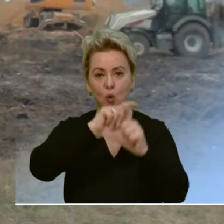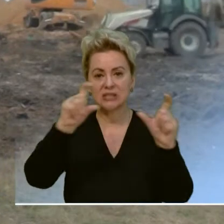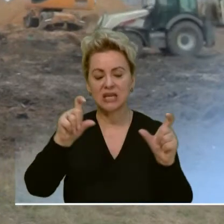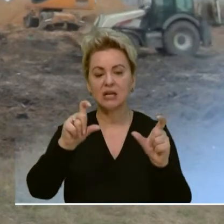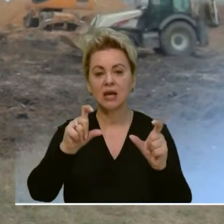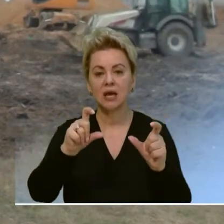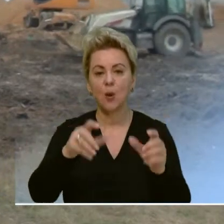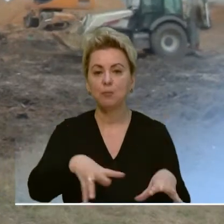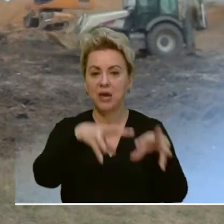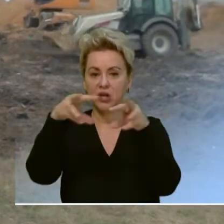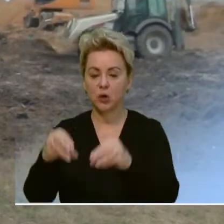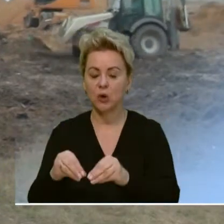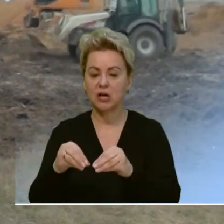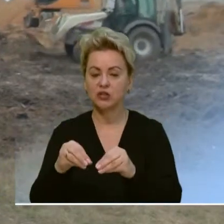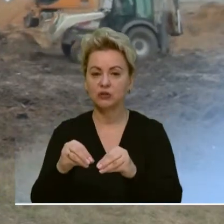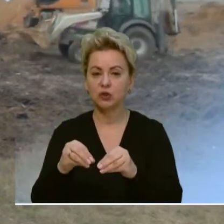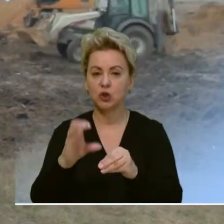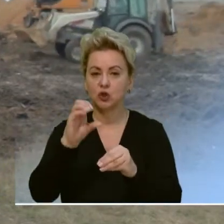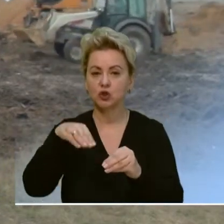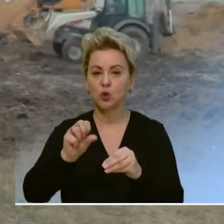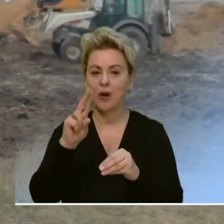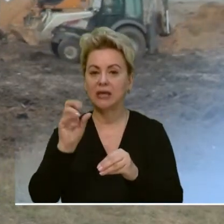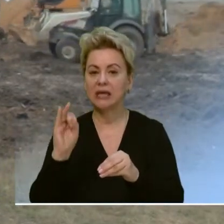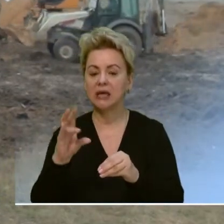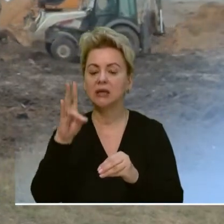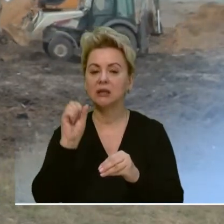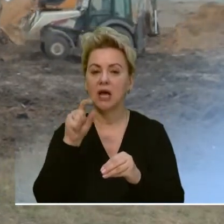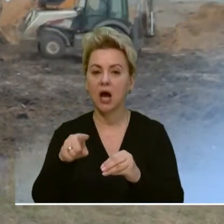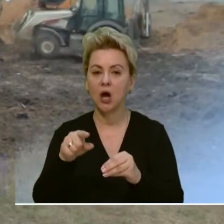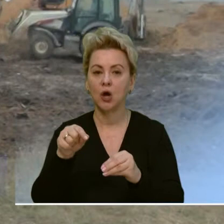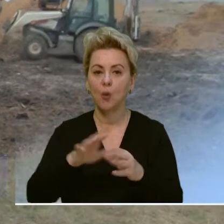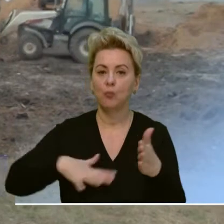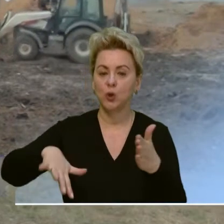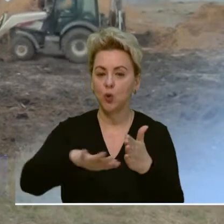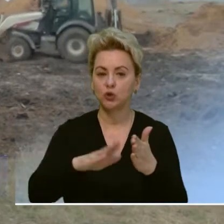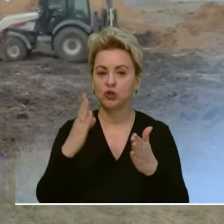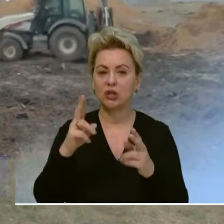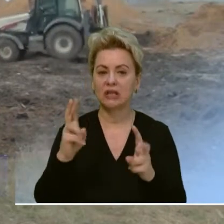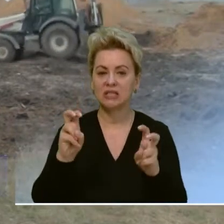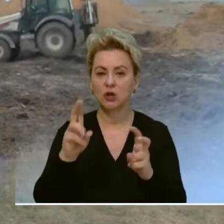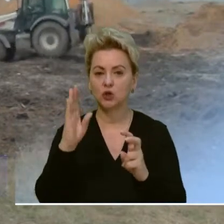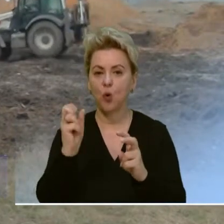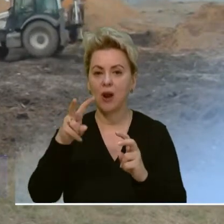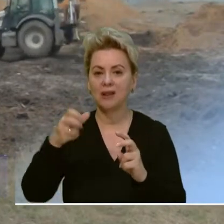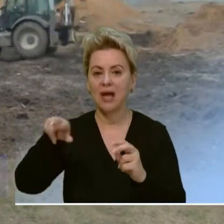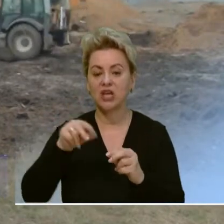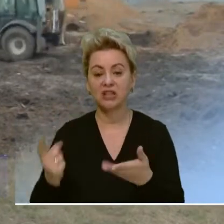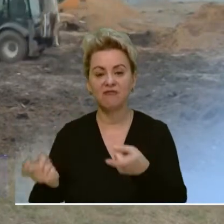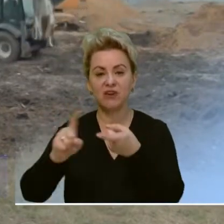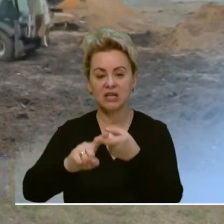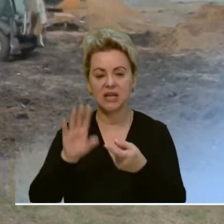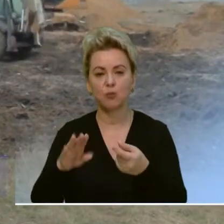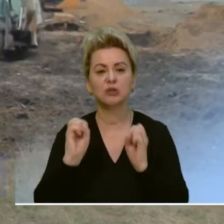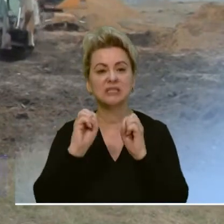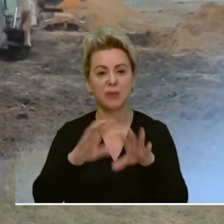станция перекачивать стоки на школьную площадь. Там будет постоянная врезка, и туда будут